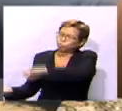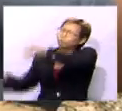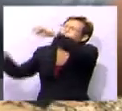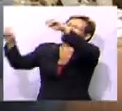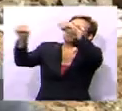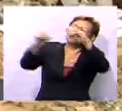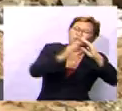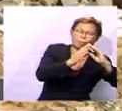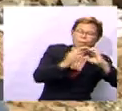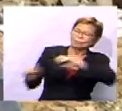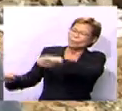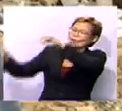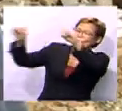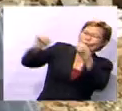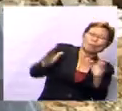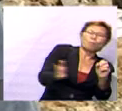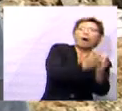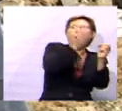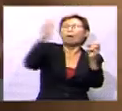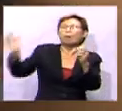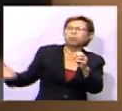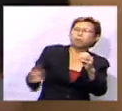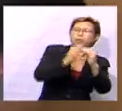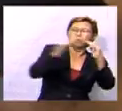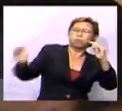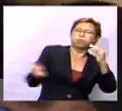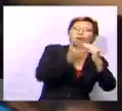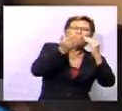Dah dalam tapi muncul dia selamat itu dalam apa tu.